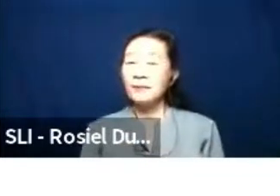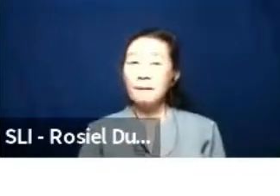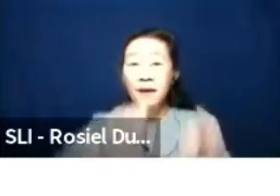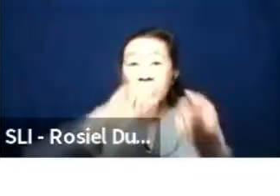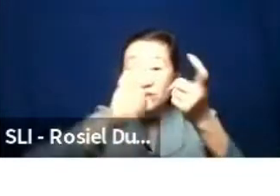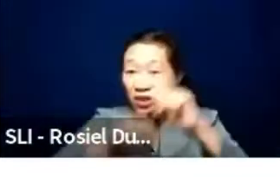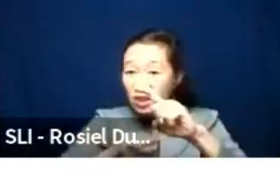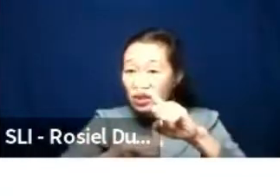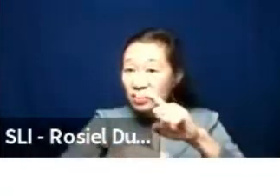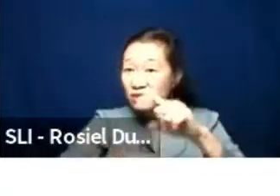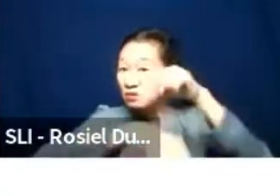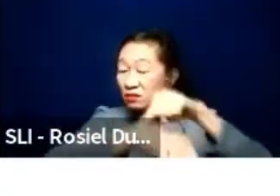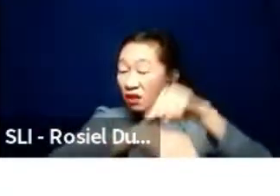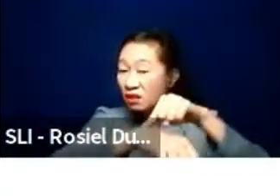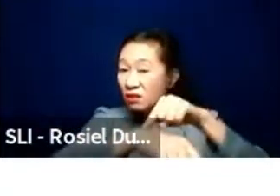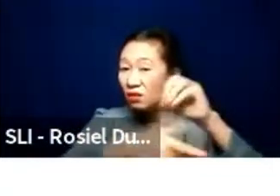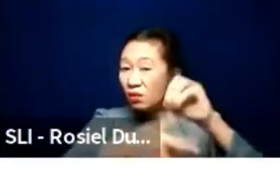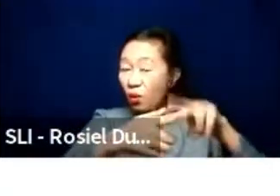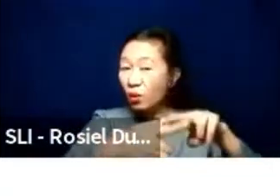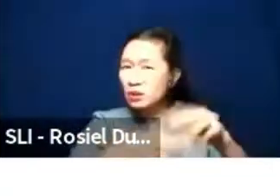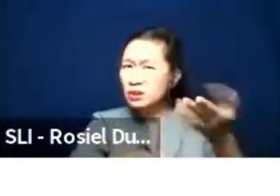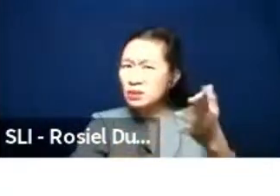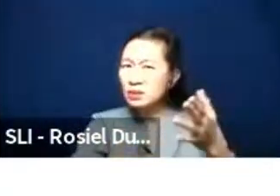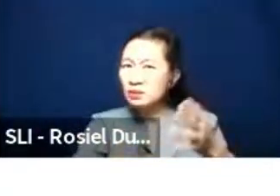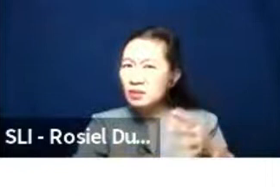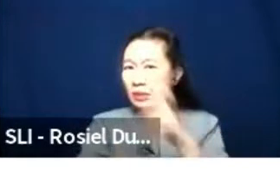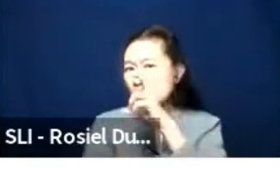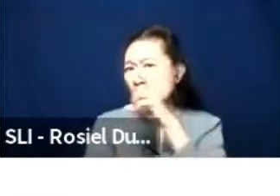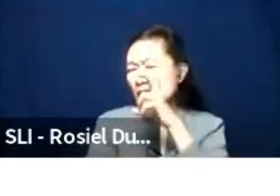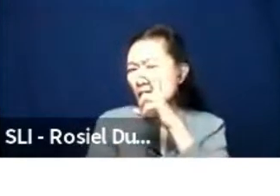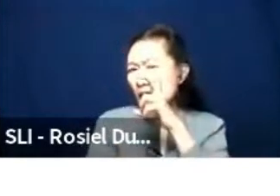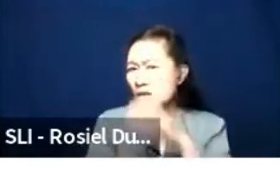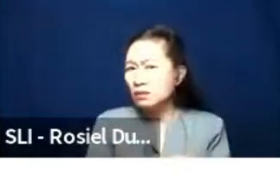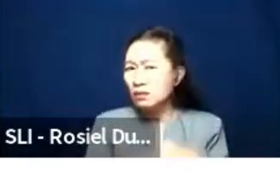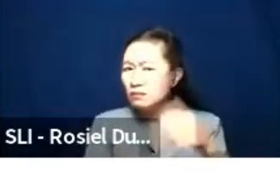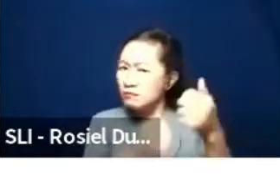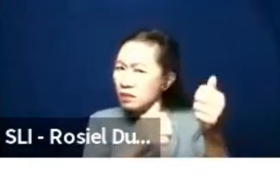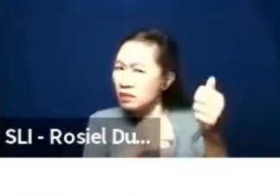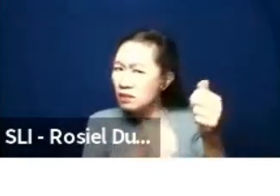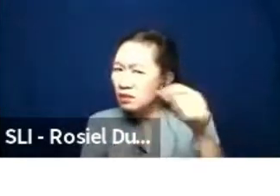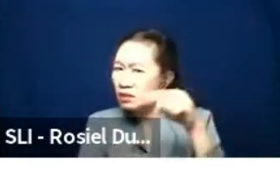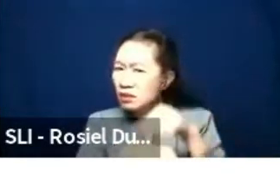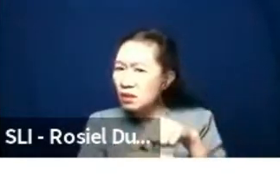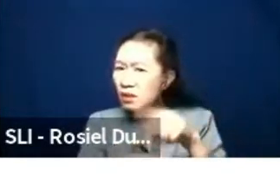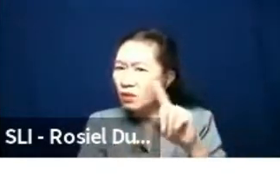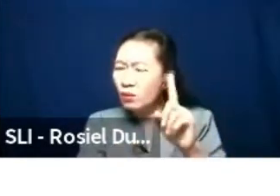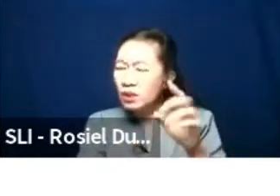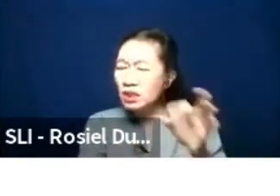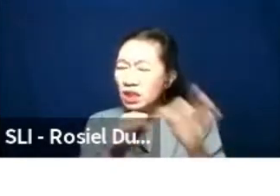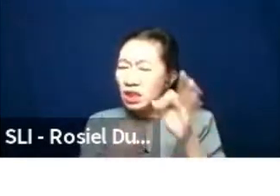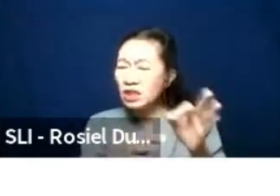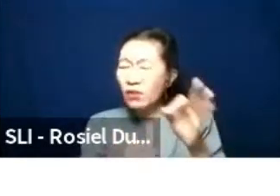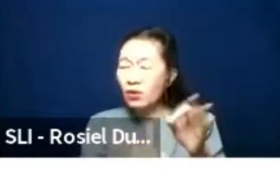mag-change ng schedule, or medyo rigid pa rin ba siya sa pag-follow ng schedule? Paano kung may konting changes